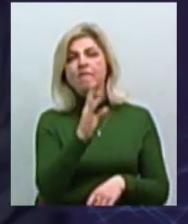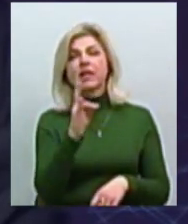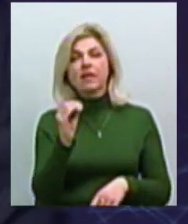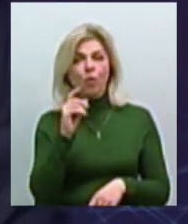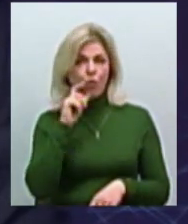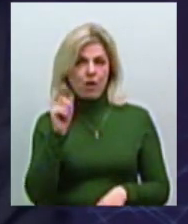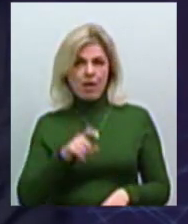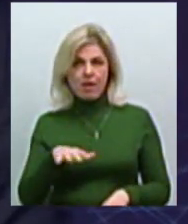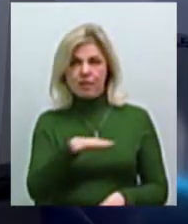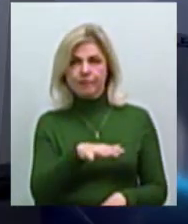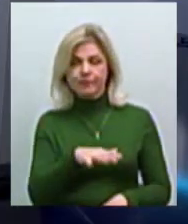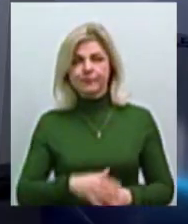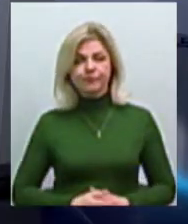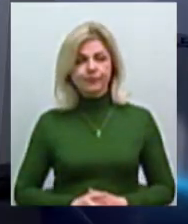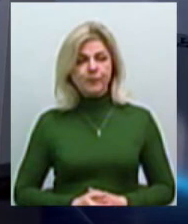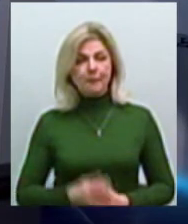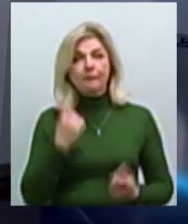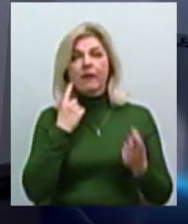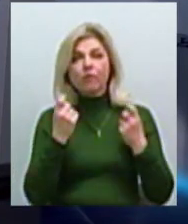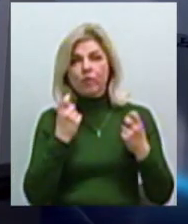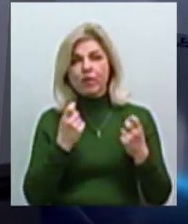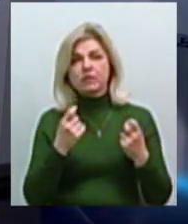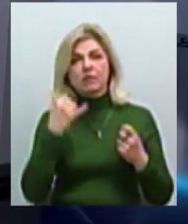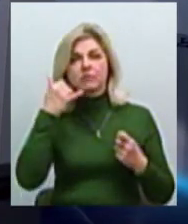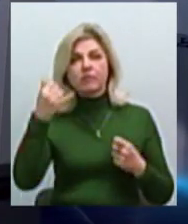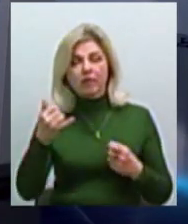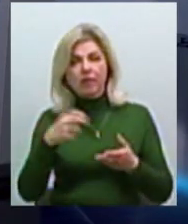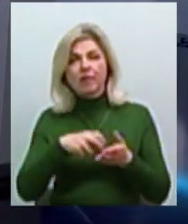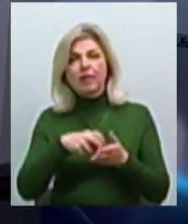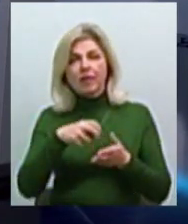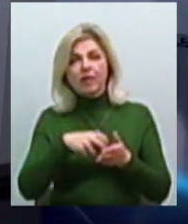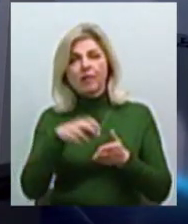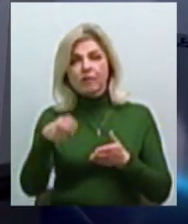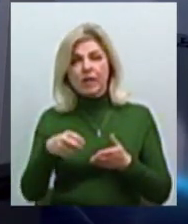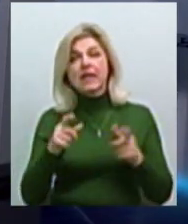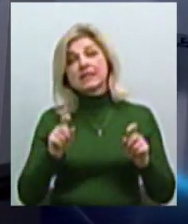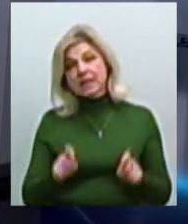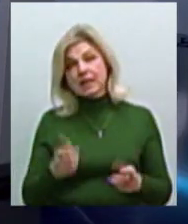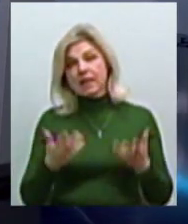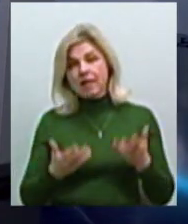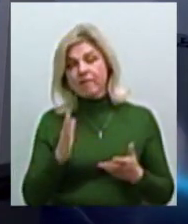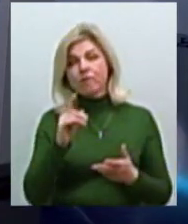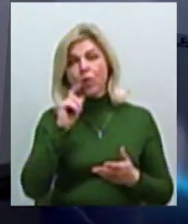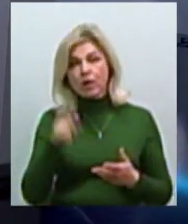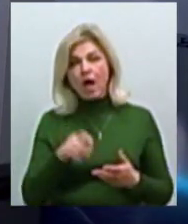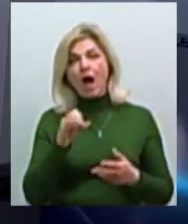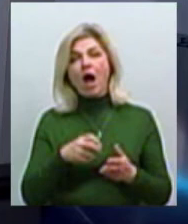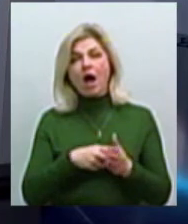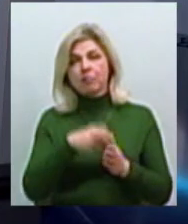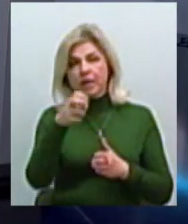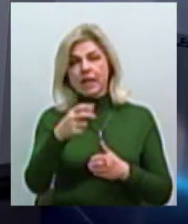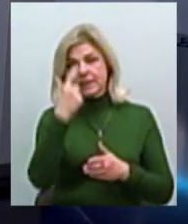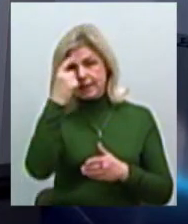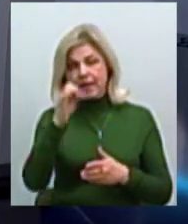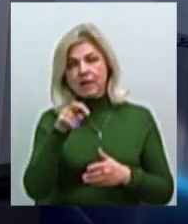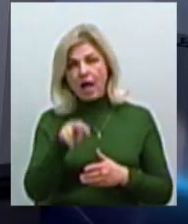України. Тобто інформація прийшла, мабуть, він і сидить десь в Україні, але відправляє сигнал по